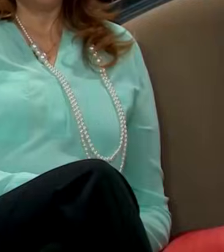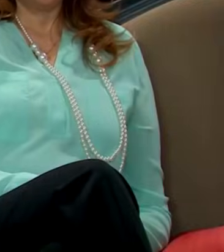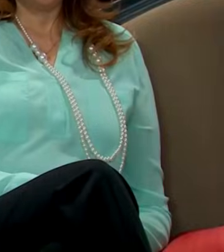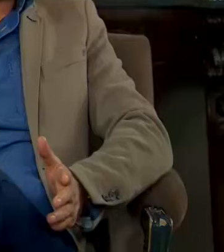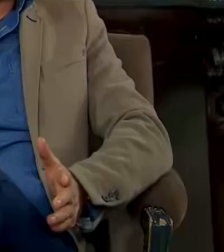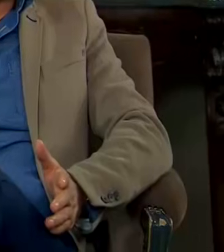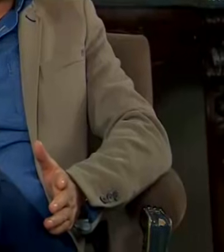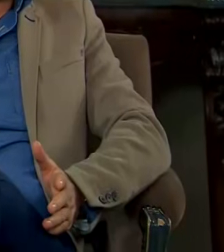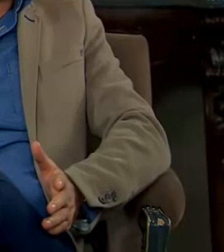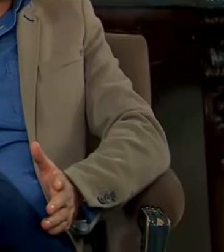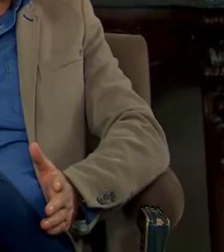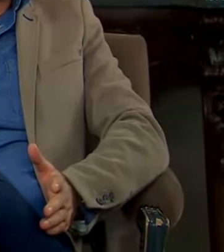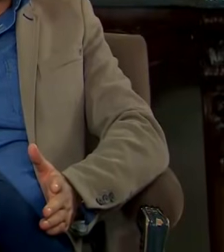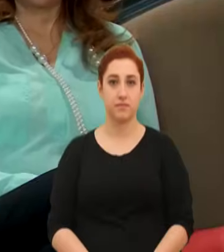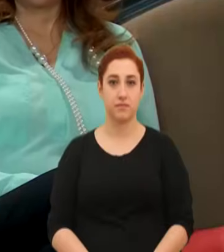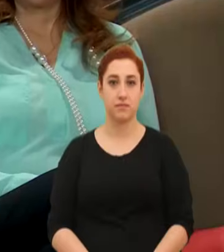göz ediyor.